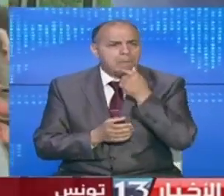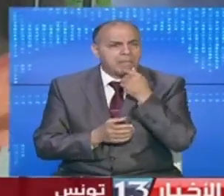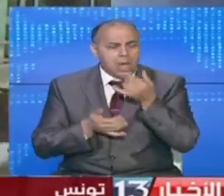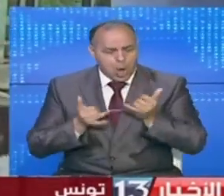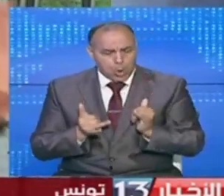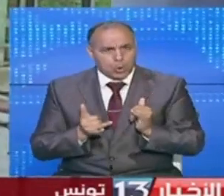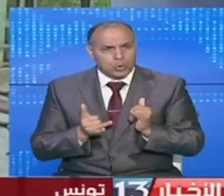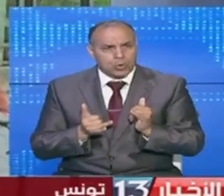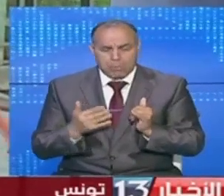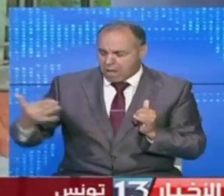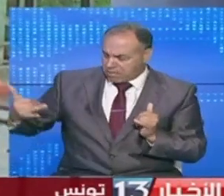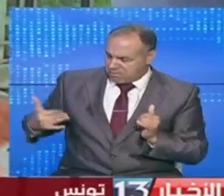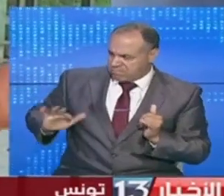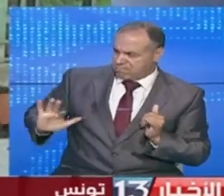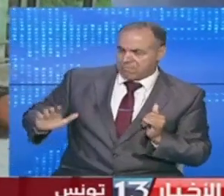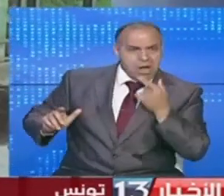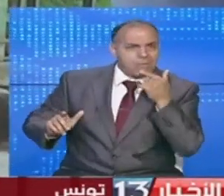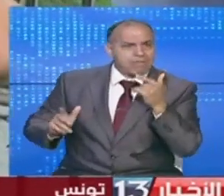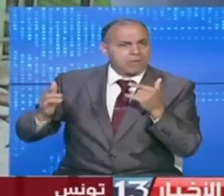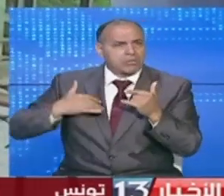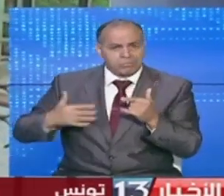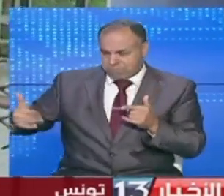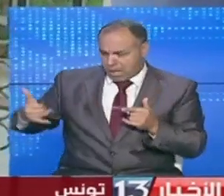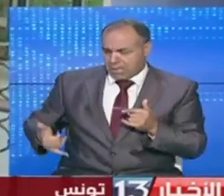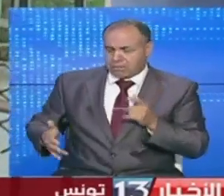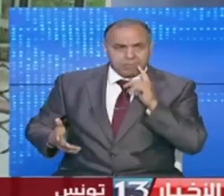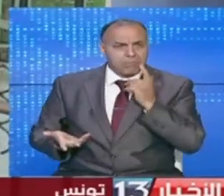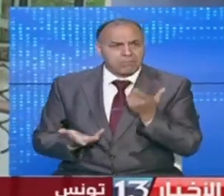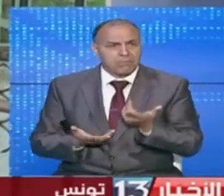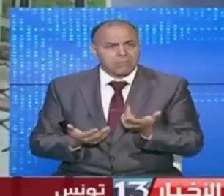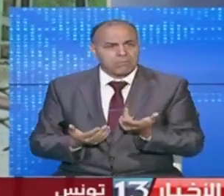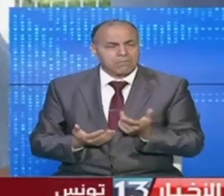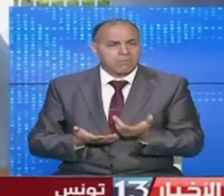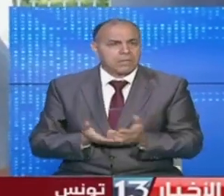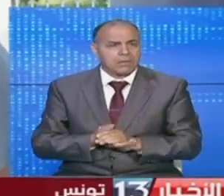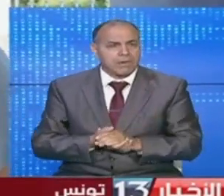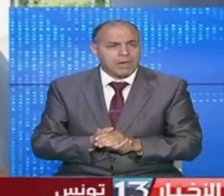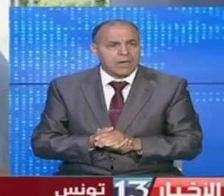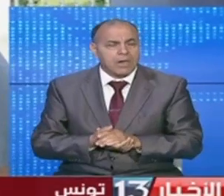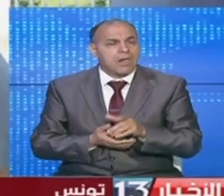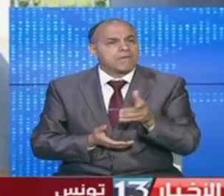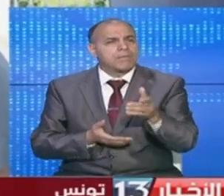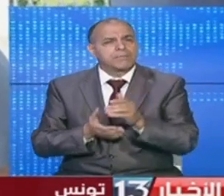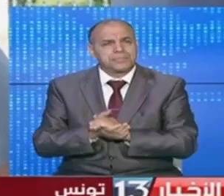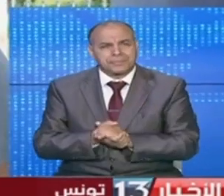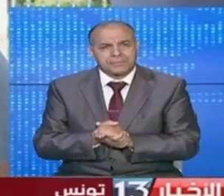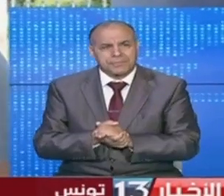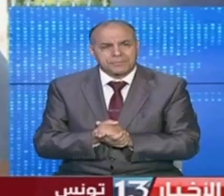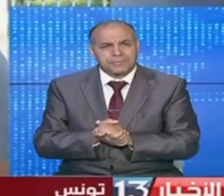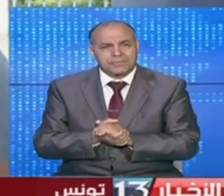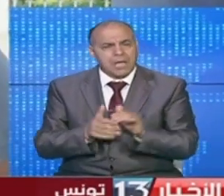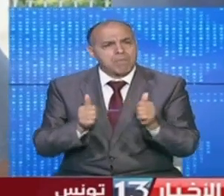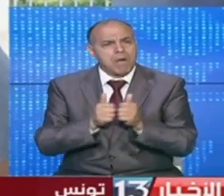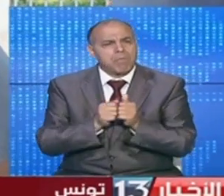الكرسي حاط لك ما تبقاش بحذاه، فما شكون جا وبقى فيها البلاصة هذيك. بيعلق بصراحة، يعني